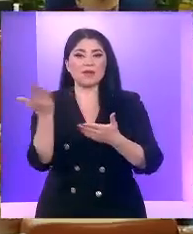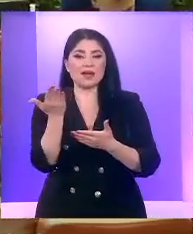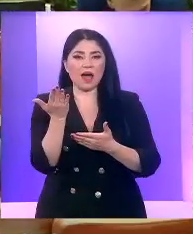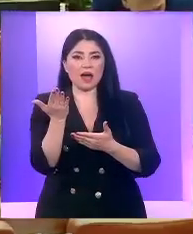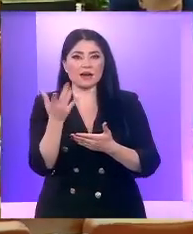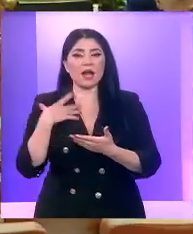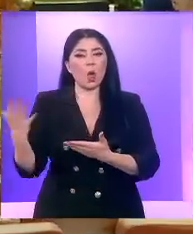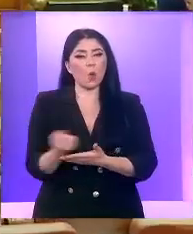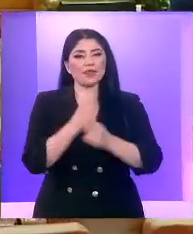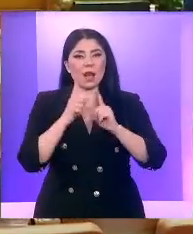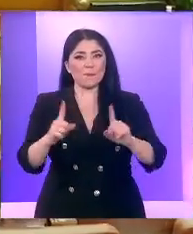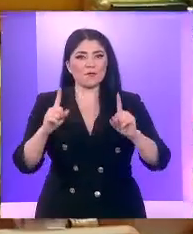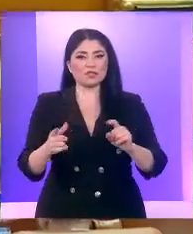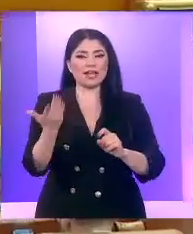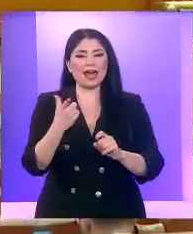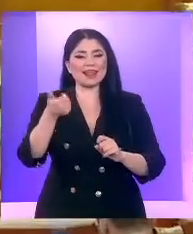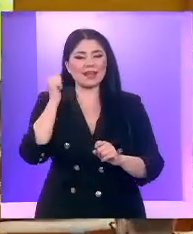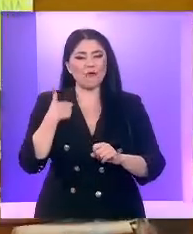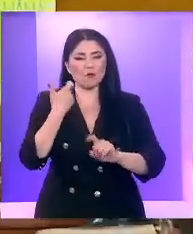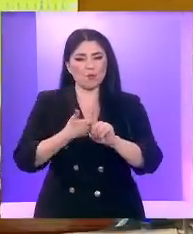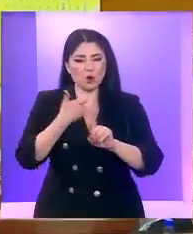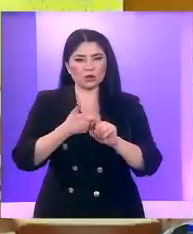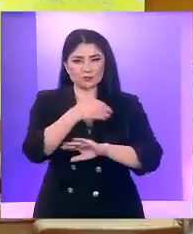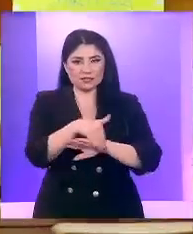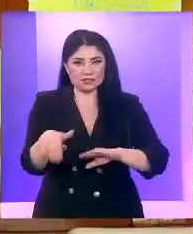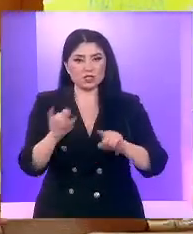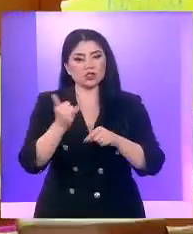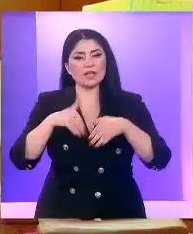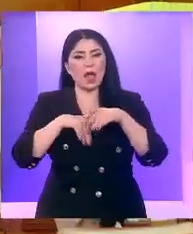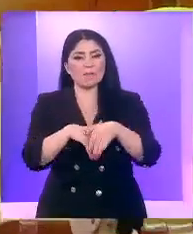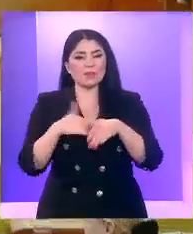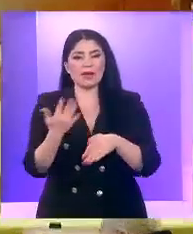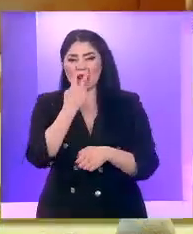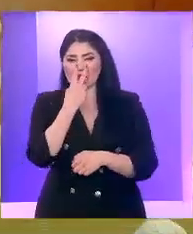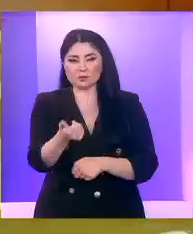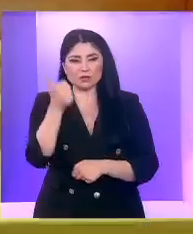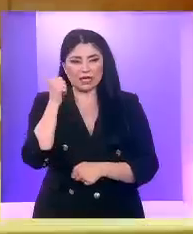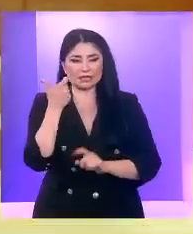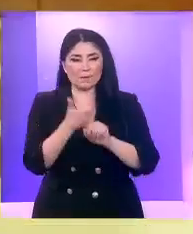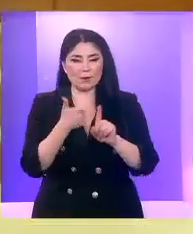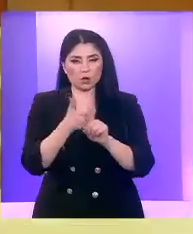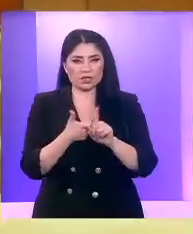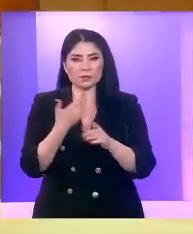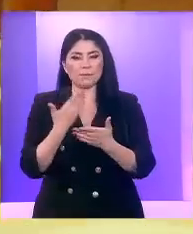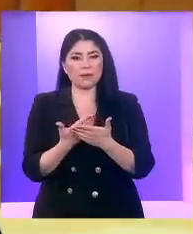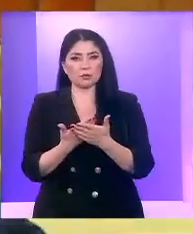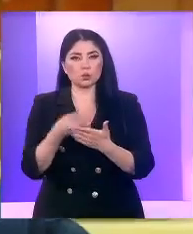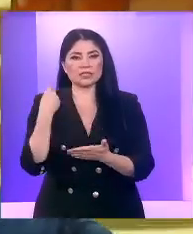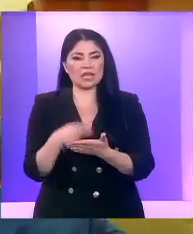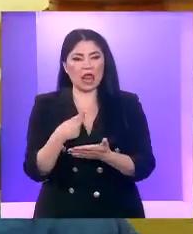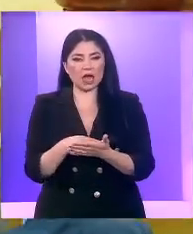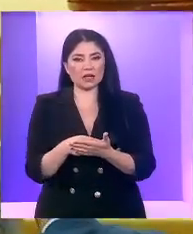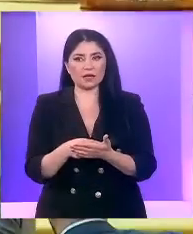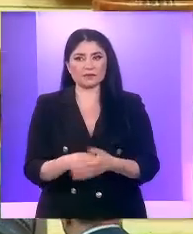care le-au luat de la profesorii din stradă, practic de la mitingul pe care l-am văzut ieri de protest pentru